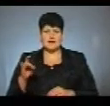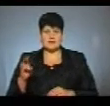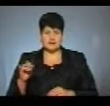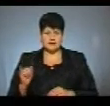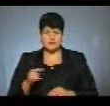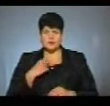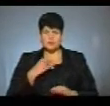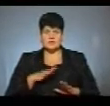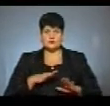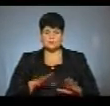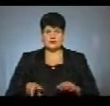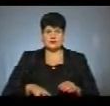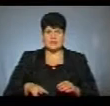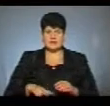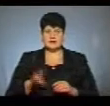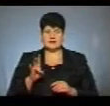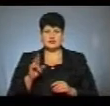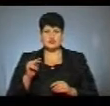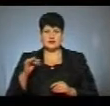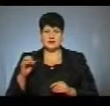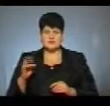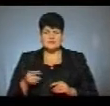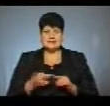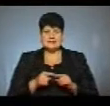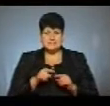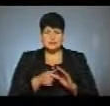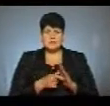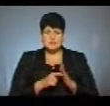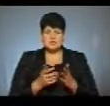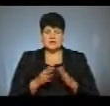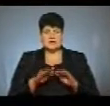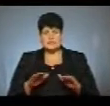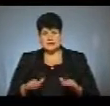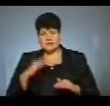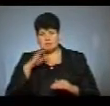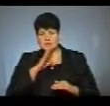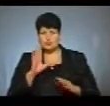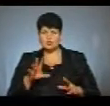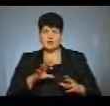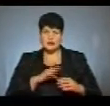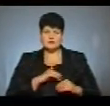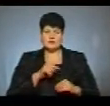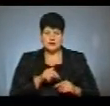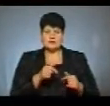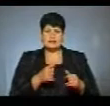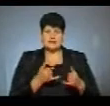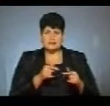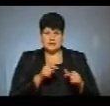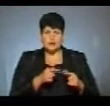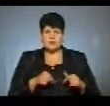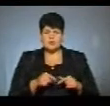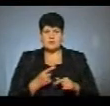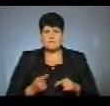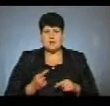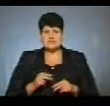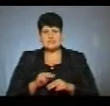заступниці директора цього закладу Надії Чайківської, це приміщення, у якому батьки і діти перебуватимуть разом. Там для них організовуватимуть майстер-класи